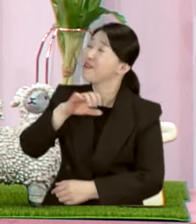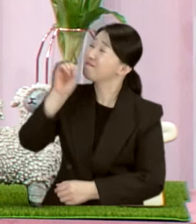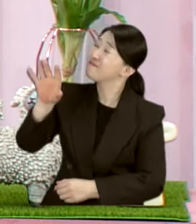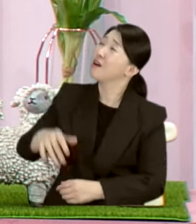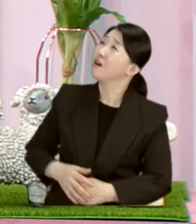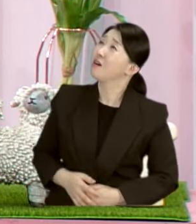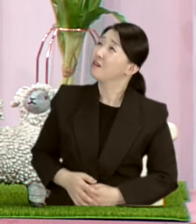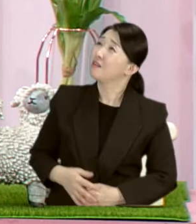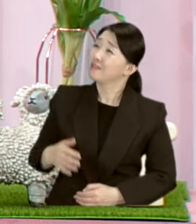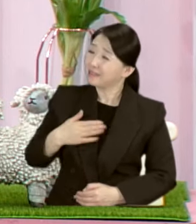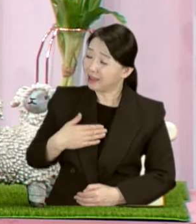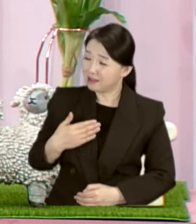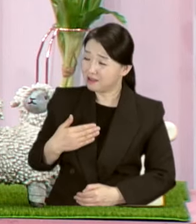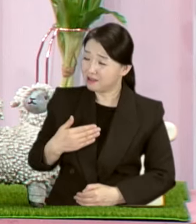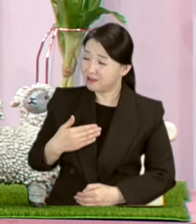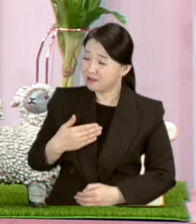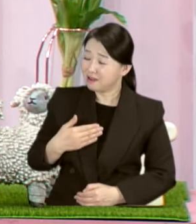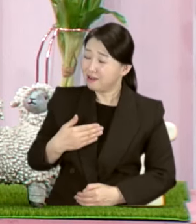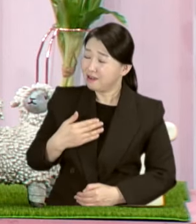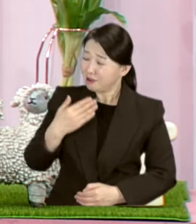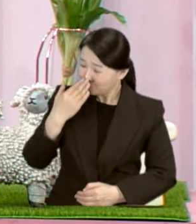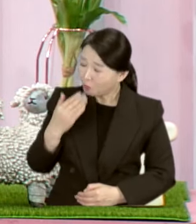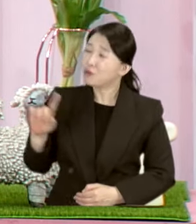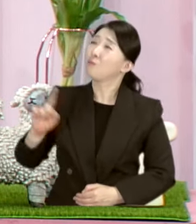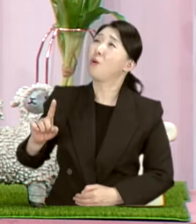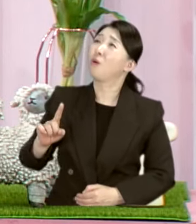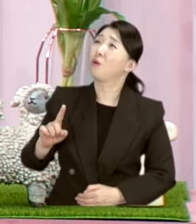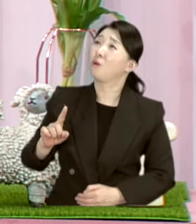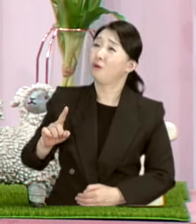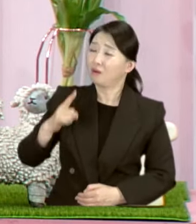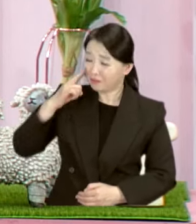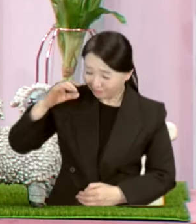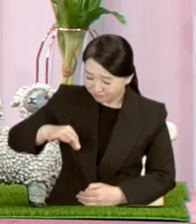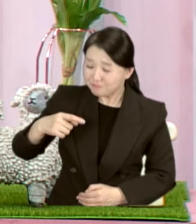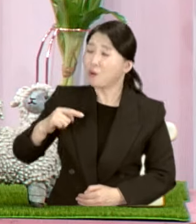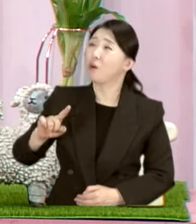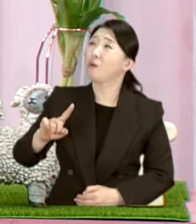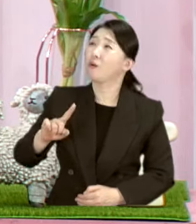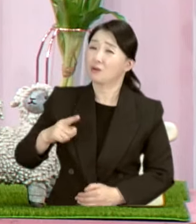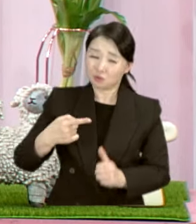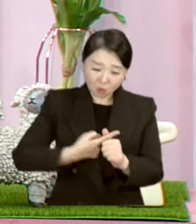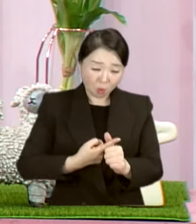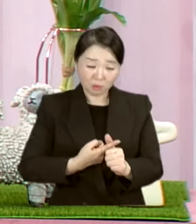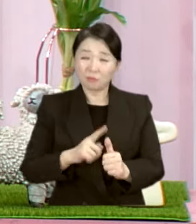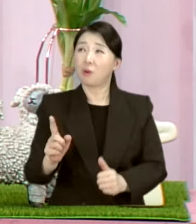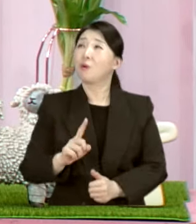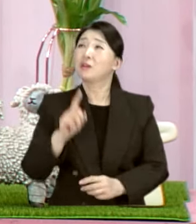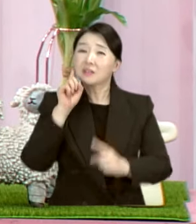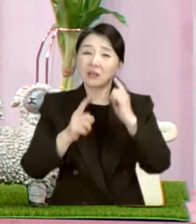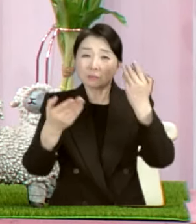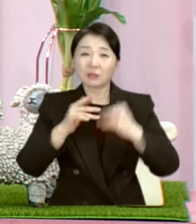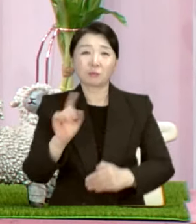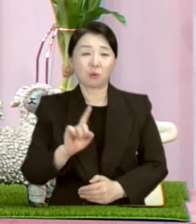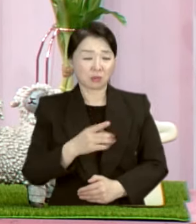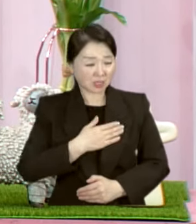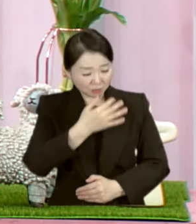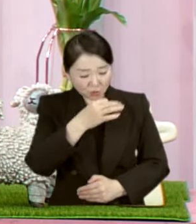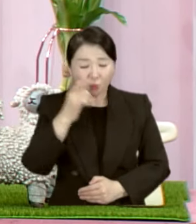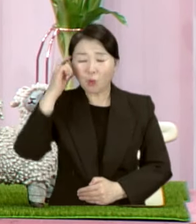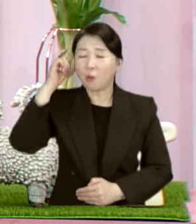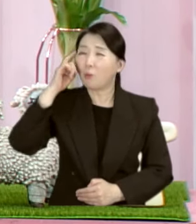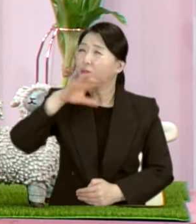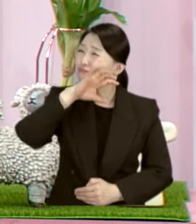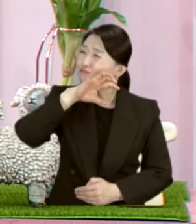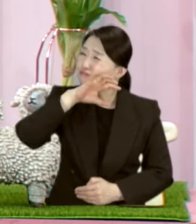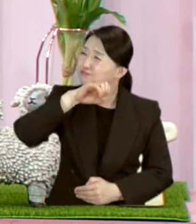어디까지 망가져야 되냐. 내가 어디까지 욕을 먹어야 되고 예수님 때문에 어디까지 내가 상처받아야 되고 이렇게 힘들어야